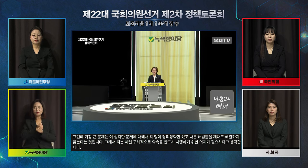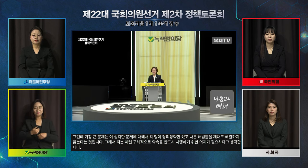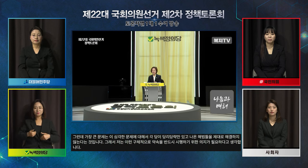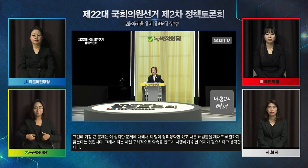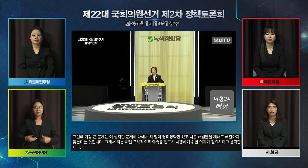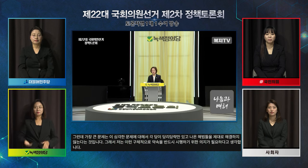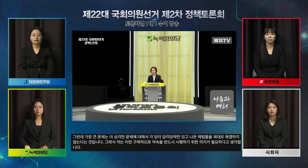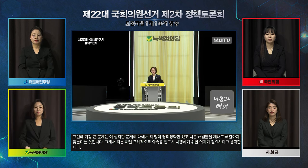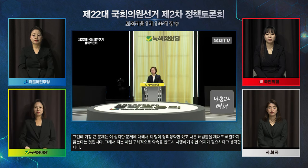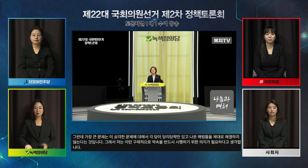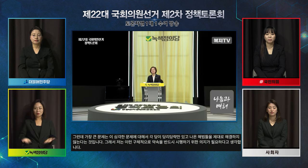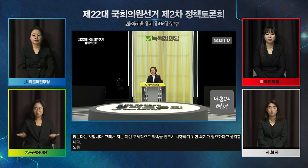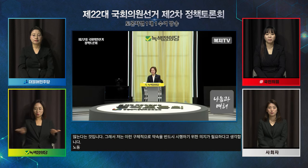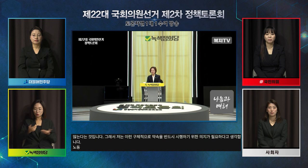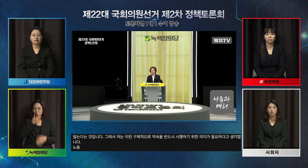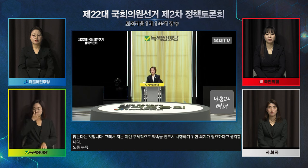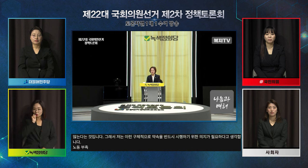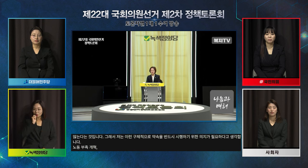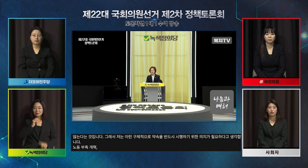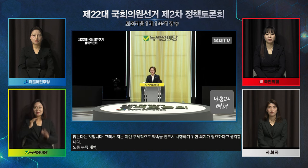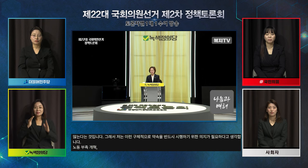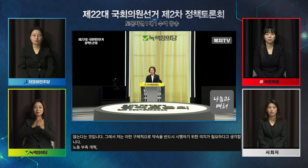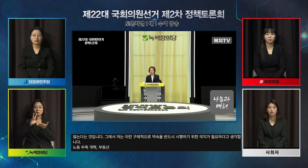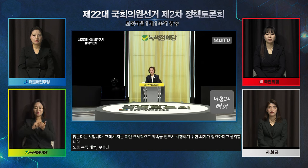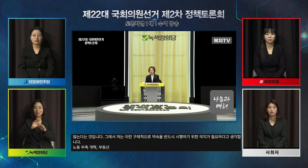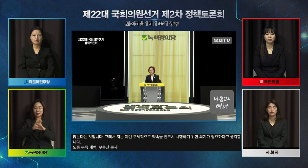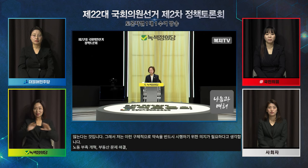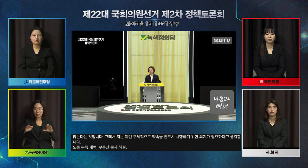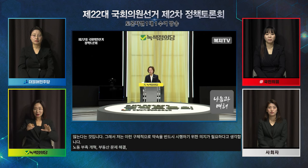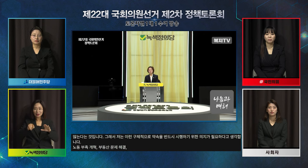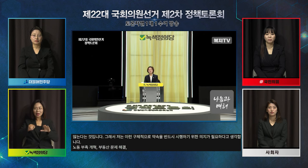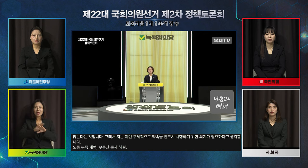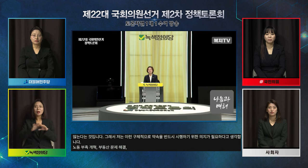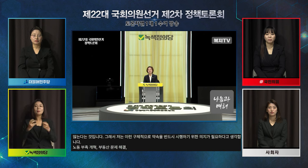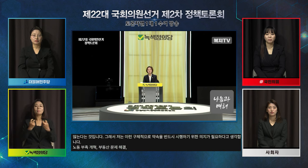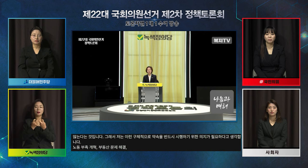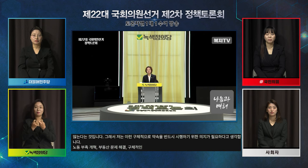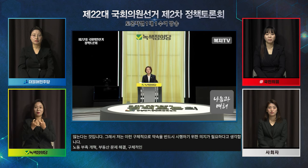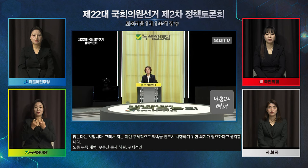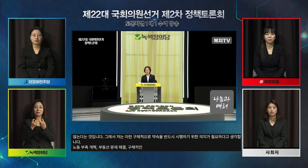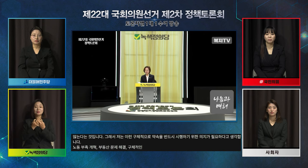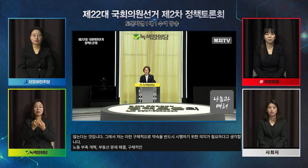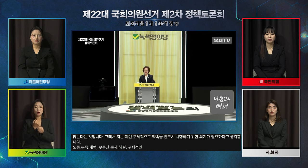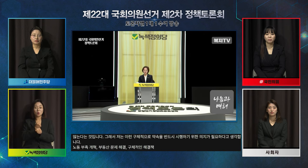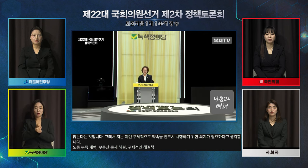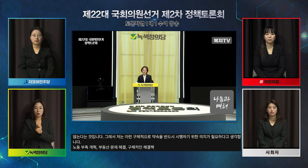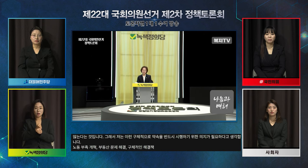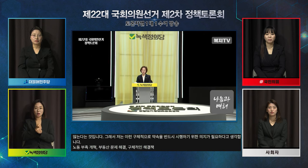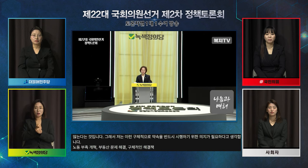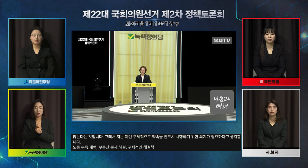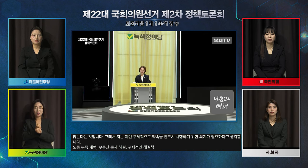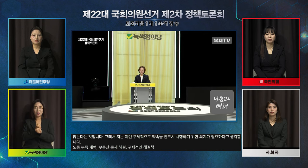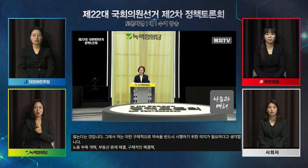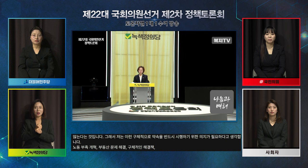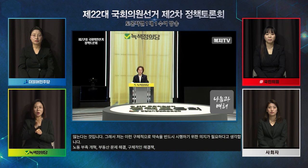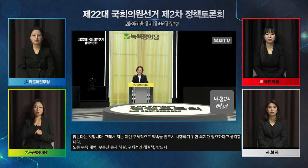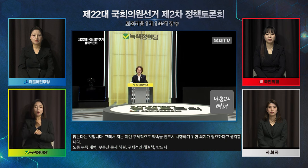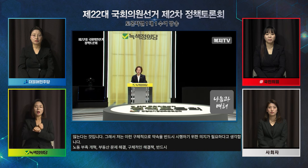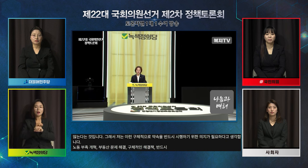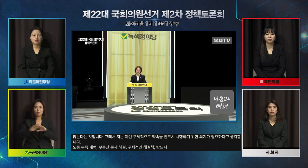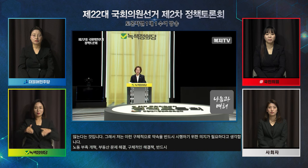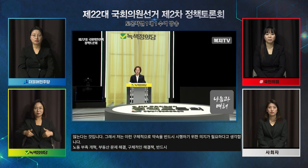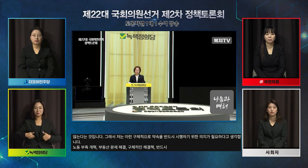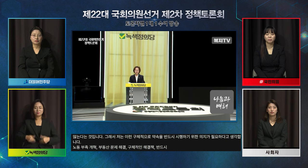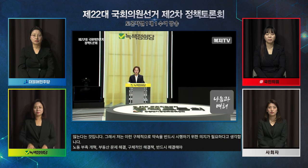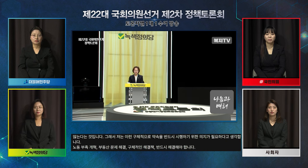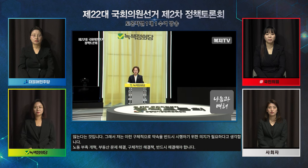노동구조개혁, 부동산 문제 해결, 구체적인 해결책 반드시 해결해야 합니다.